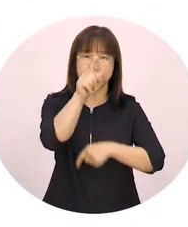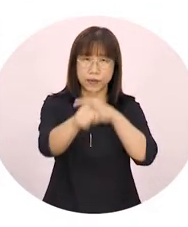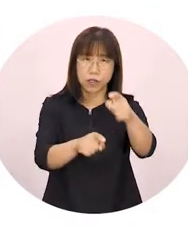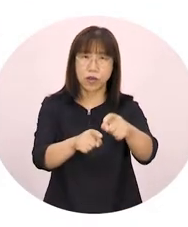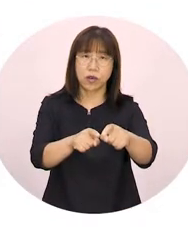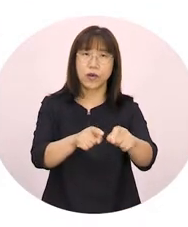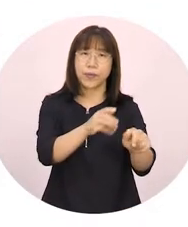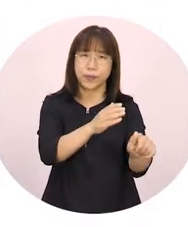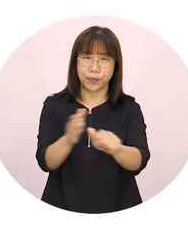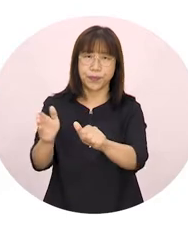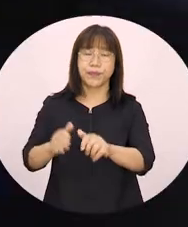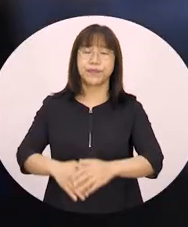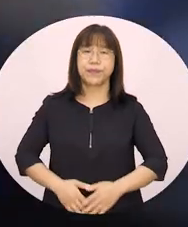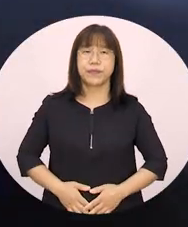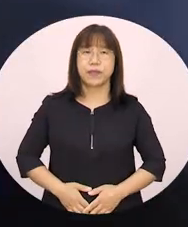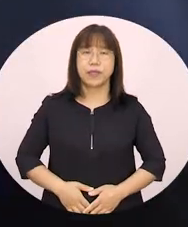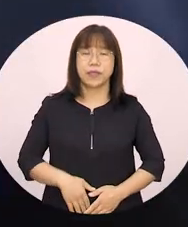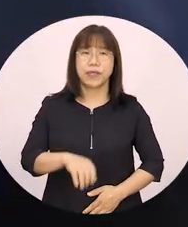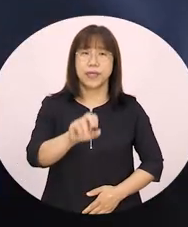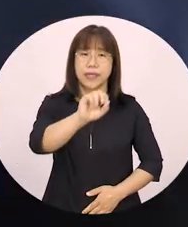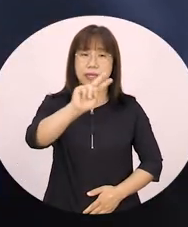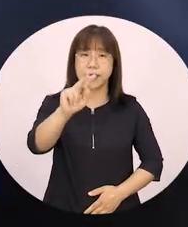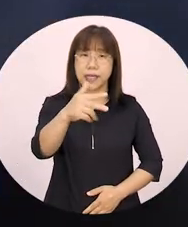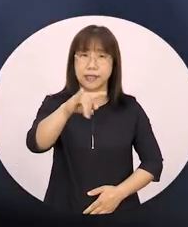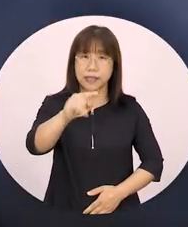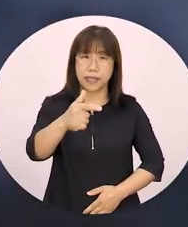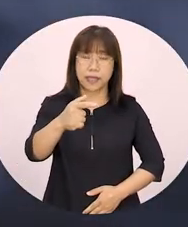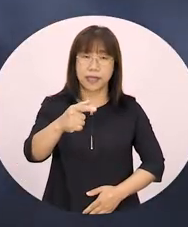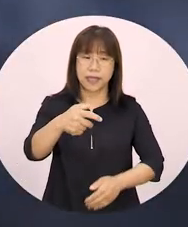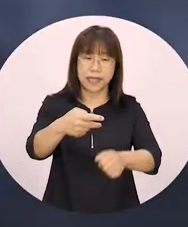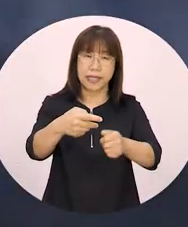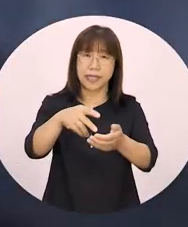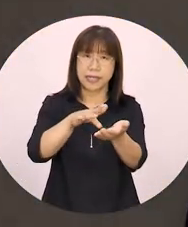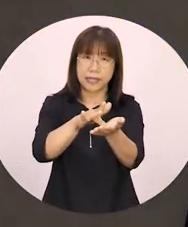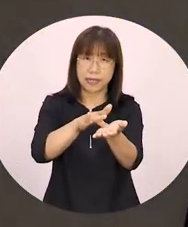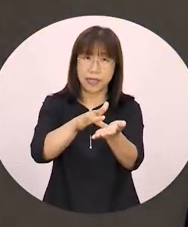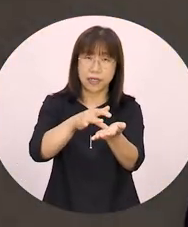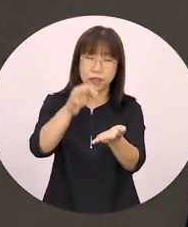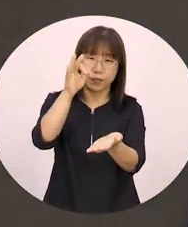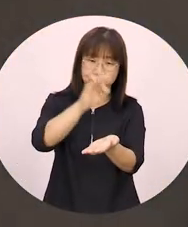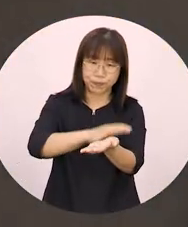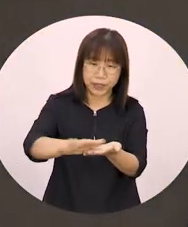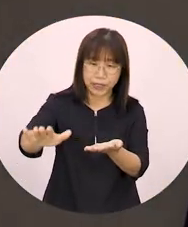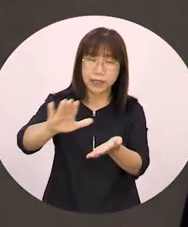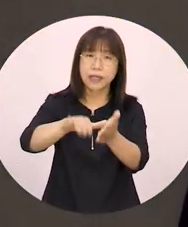전화 신청하면 됩니다. 강서구는 얀센백신 소모 시까지 접종